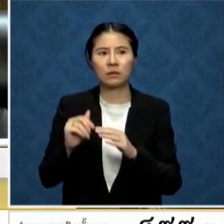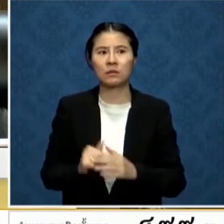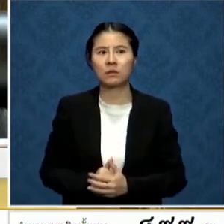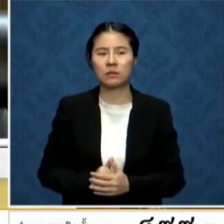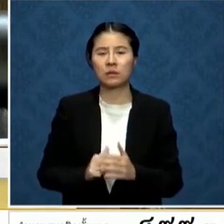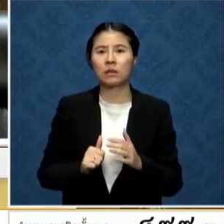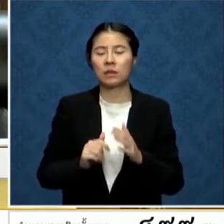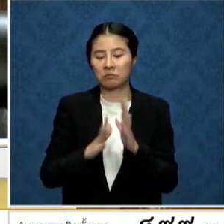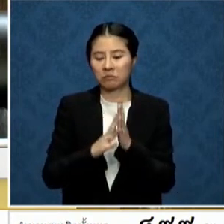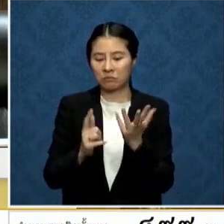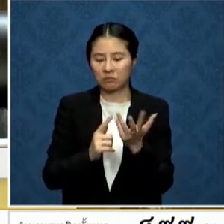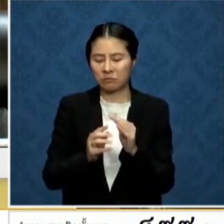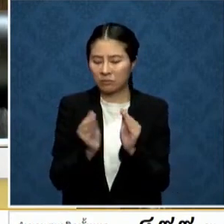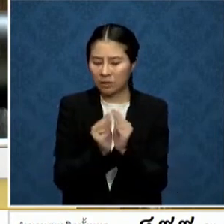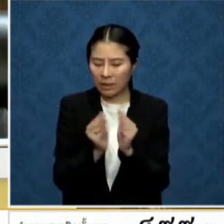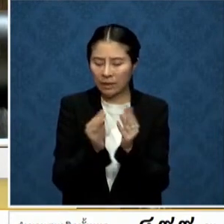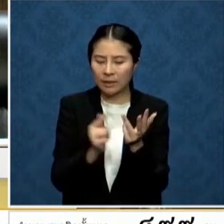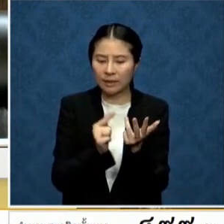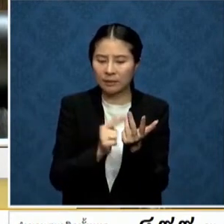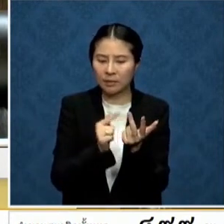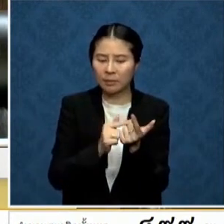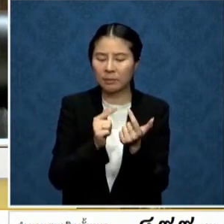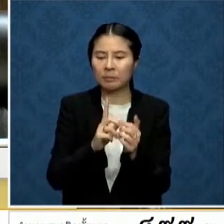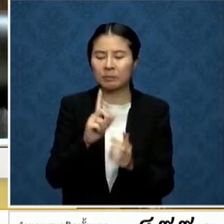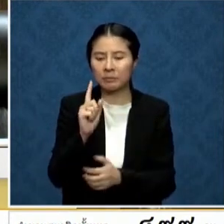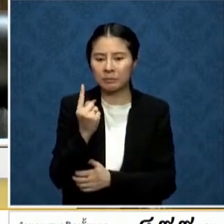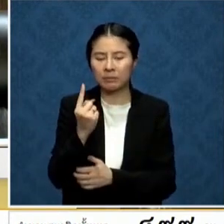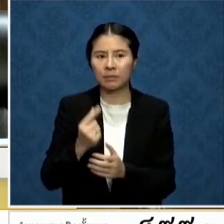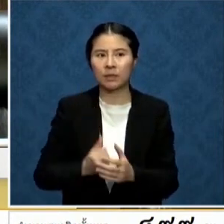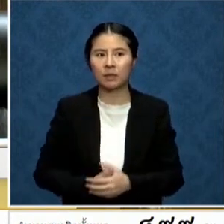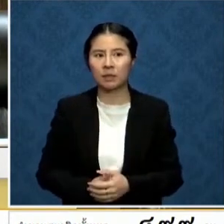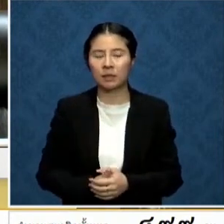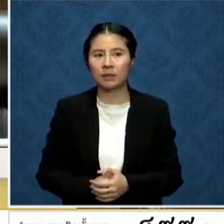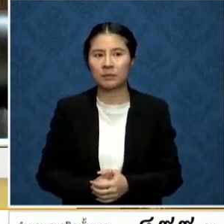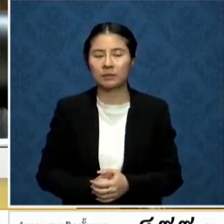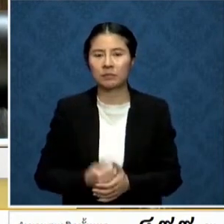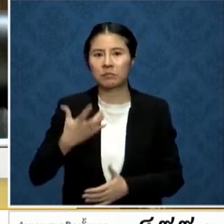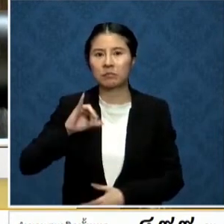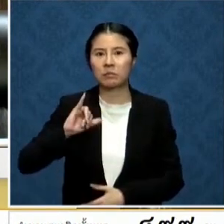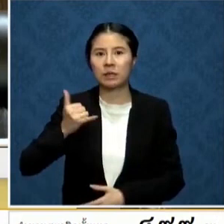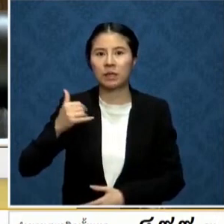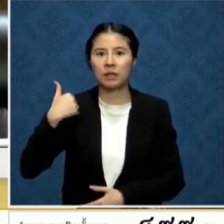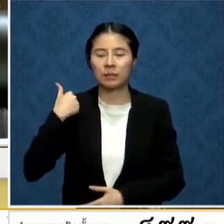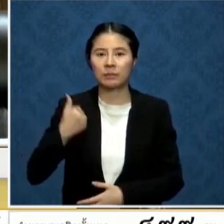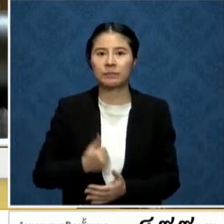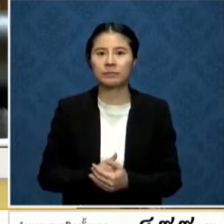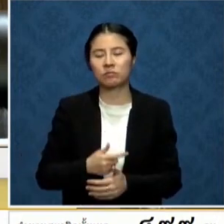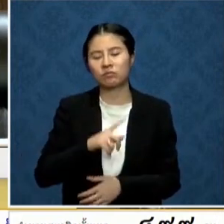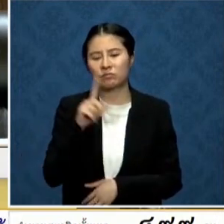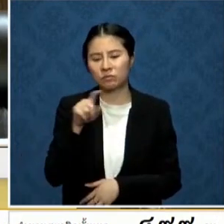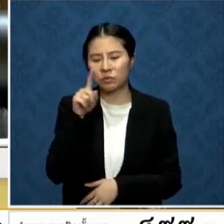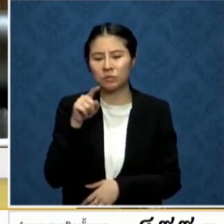การนับคะแนนเสียงใหม่ท่านประธานครับหลายครั้งที่มีการนับคะแนนเสียงเนี่ยมันมีบางครั้งที่เป็นข้อกังขา